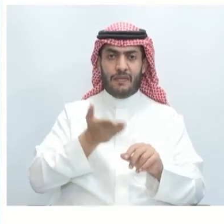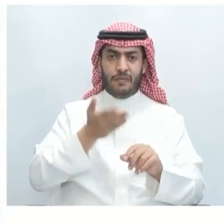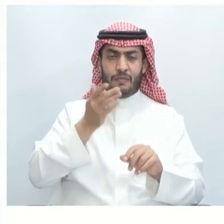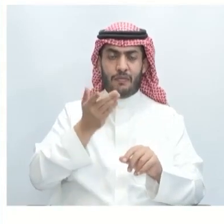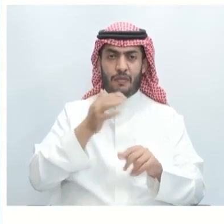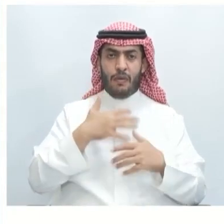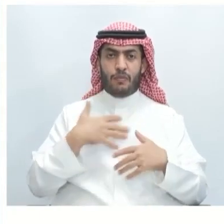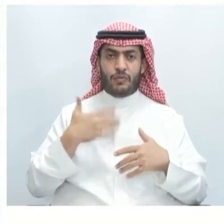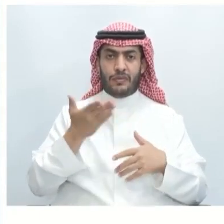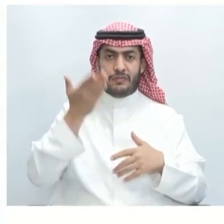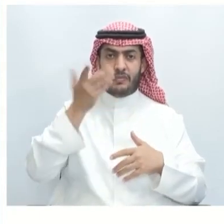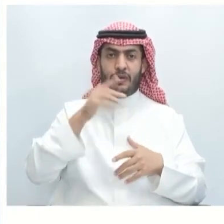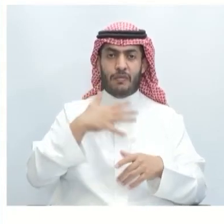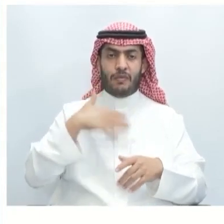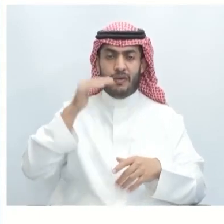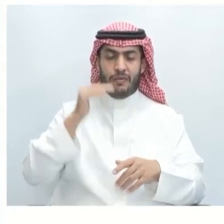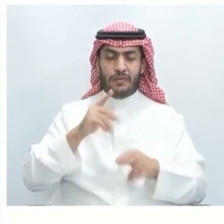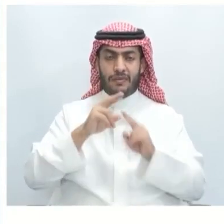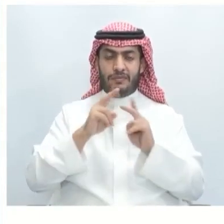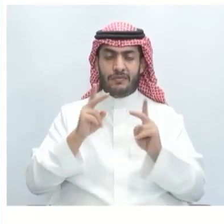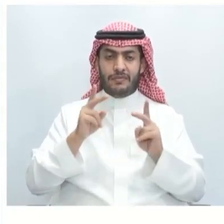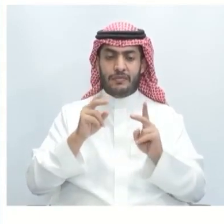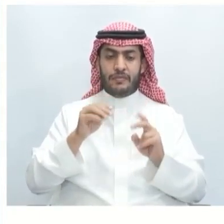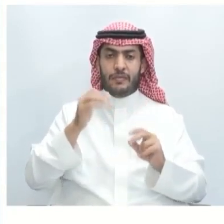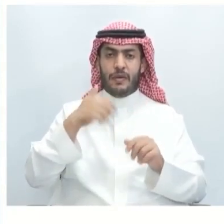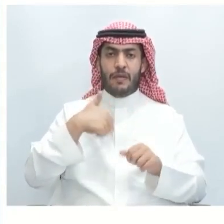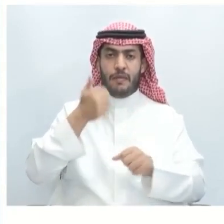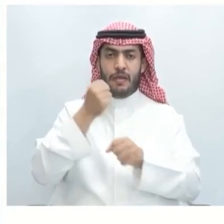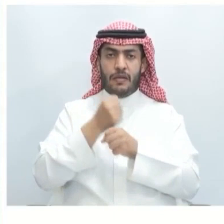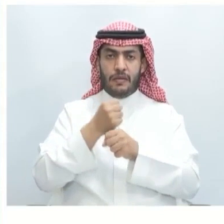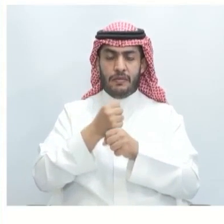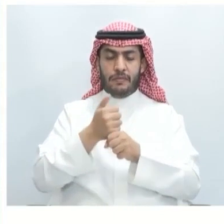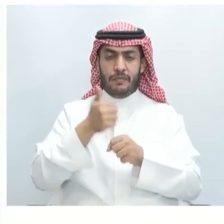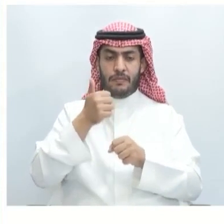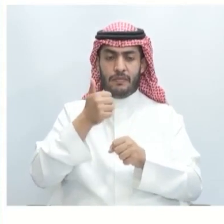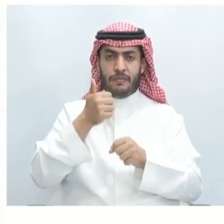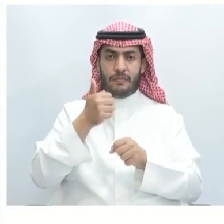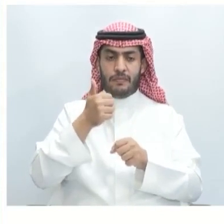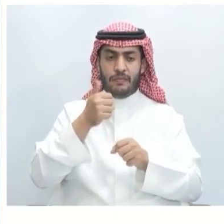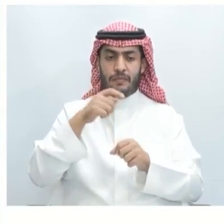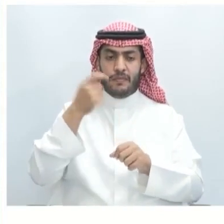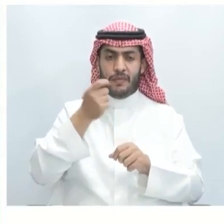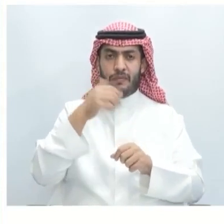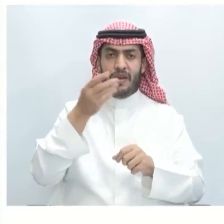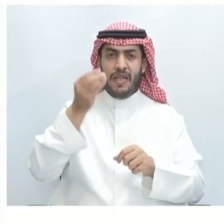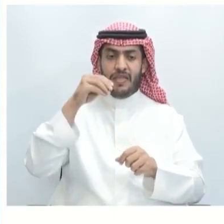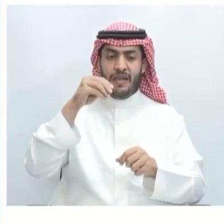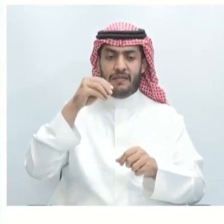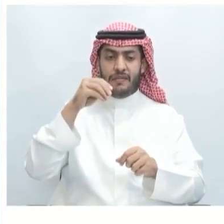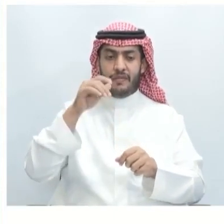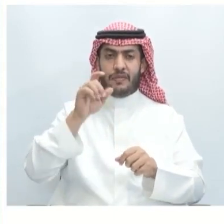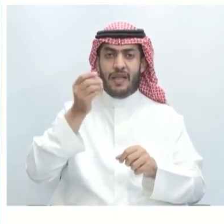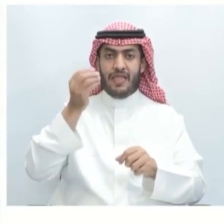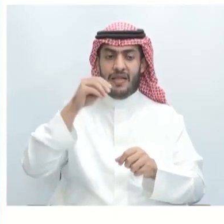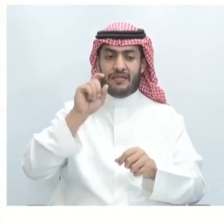ولدينا اوبت داون وغيرها وبالتالي نستطيع من خلال حينما نود نكتب بعد اضافه بعد ننقر على